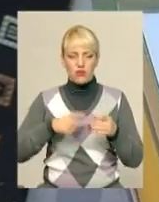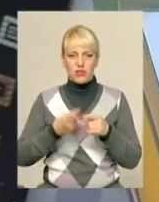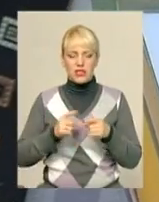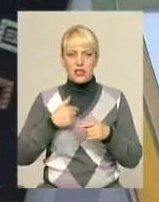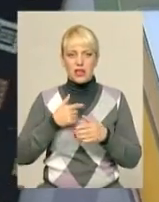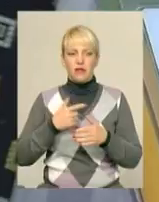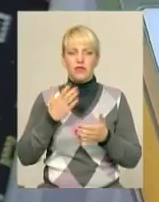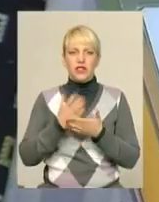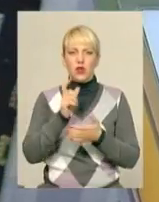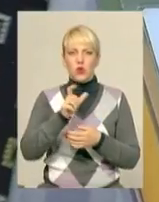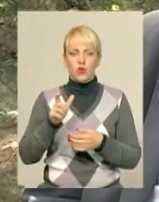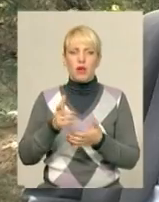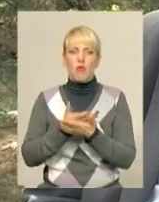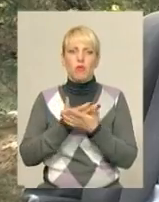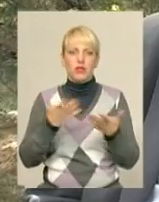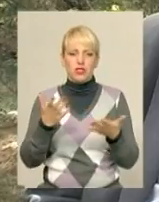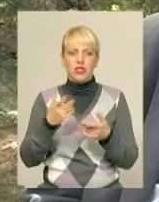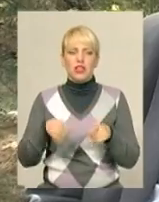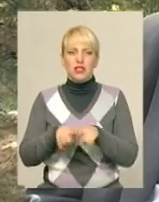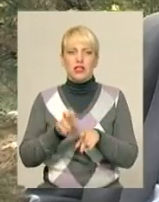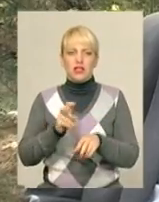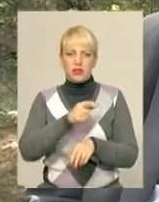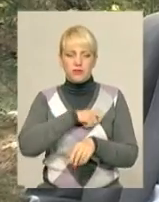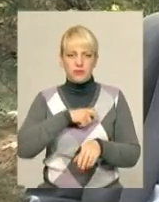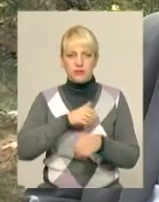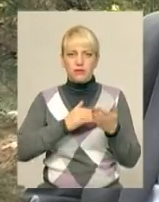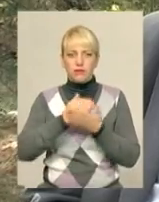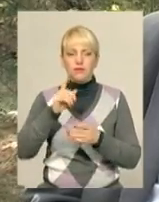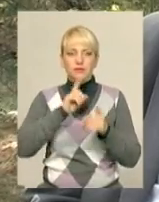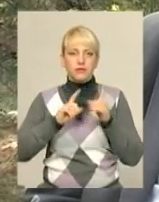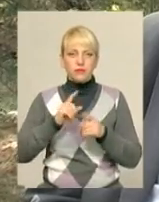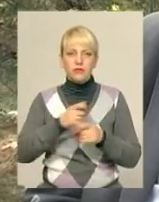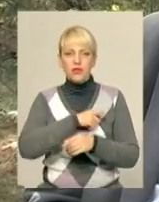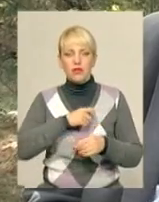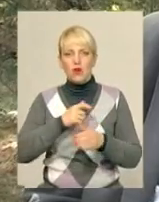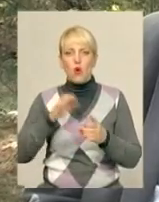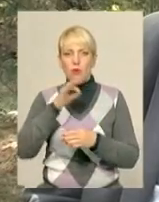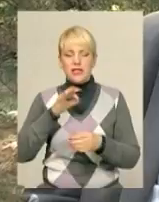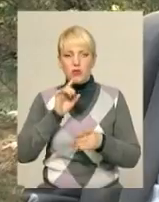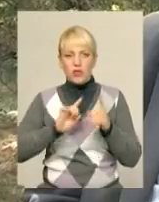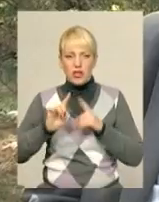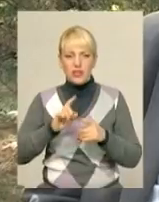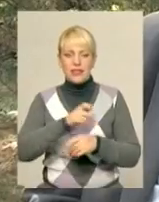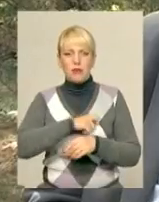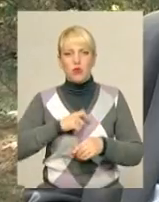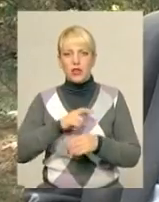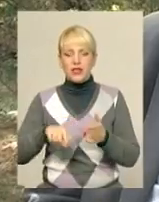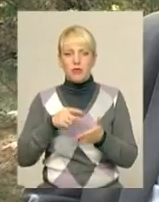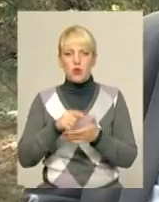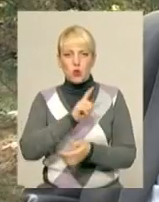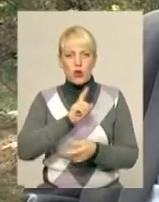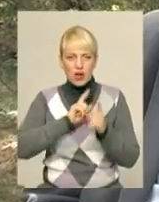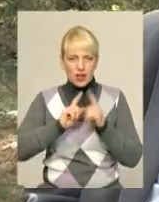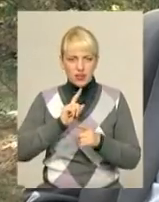Є публічні люди, такі як депутати Верховної Ради, депутати обласної ради, депутати міської